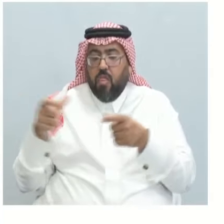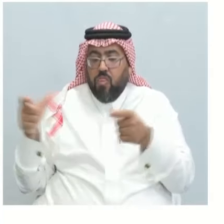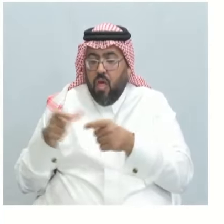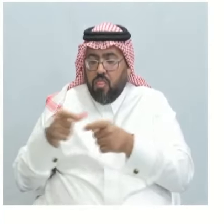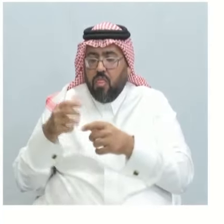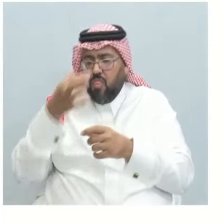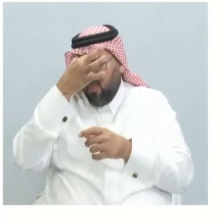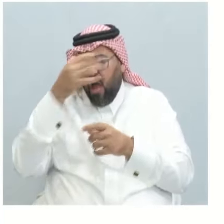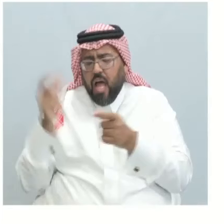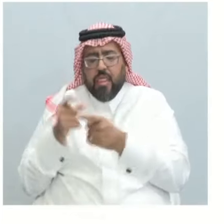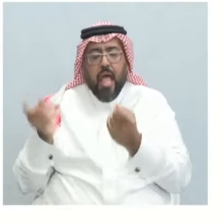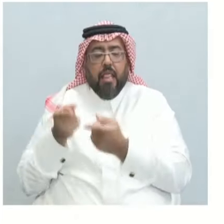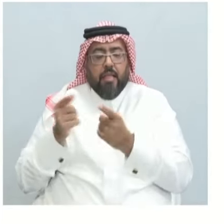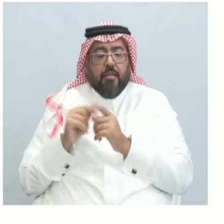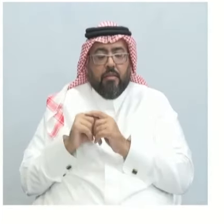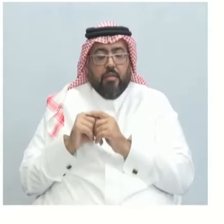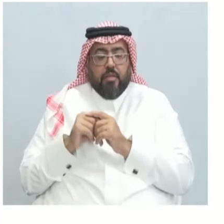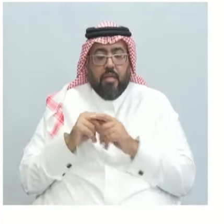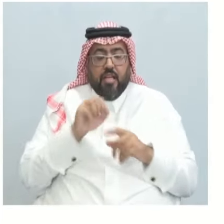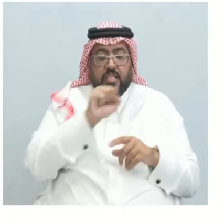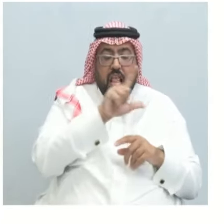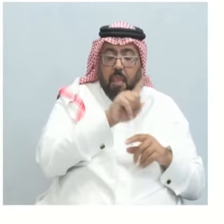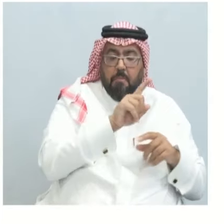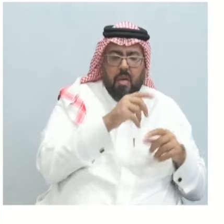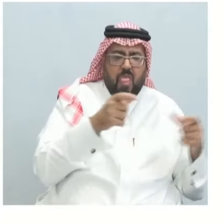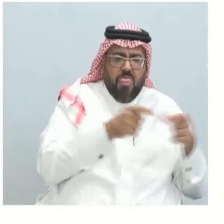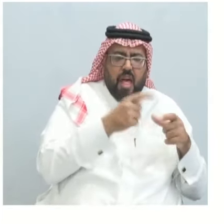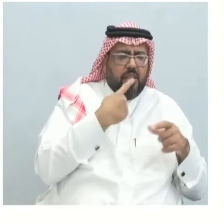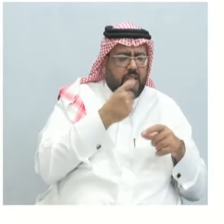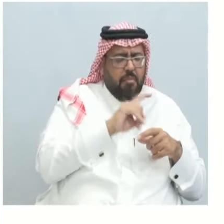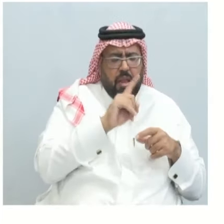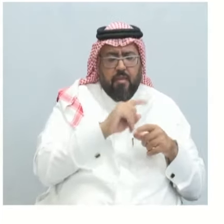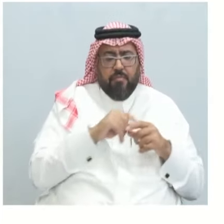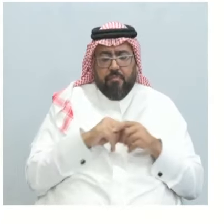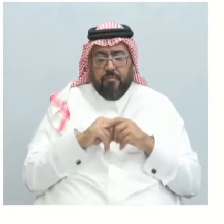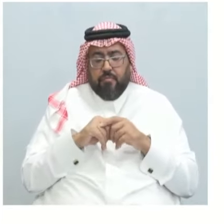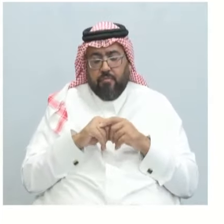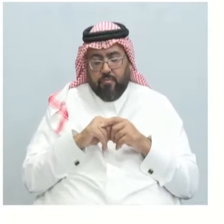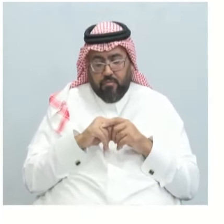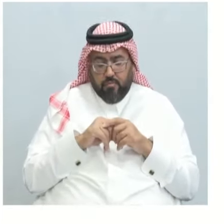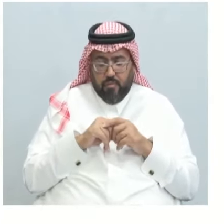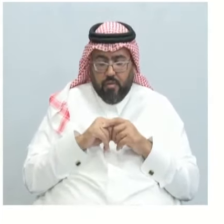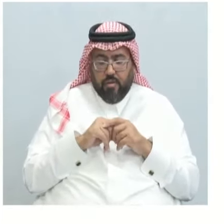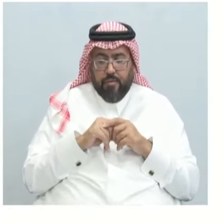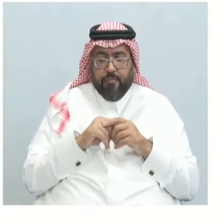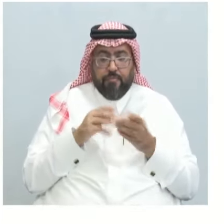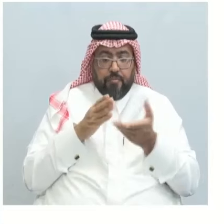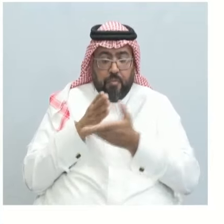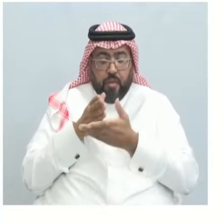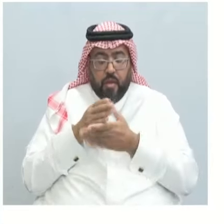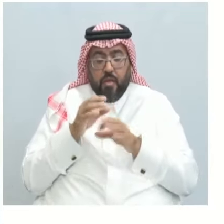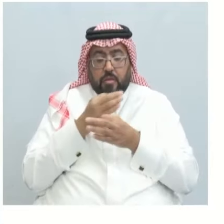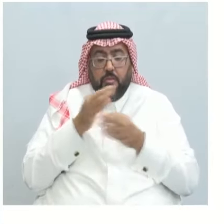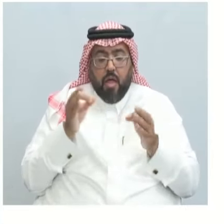تجزئه الملف يمكن للرؤوس القفس من جزء قرص الى جزء اخر للوصول الى